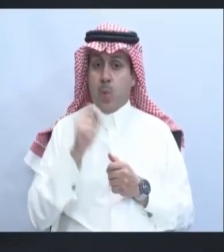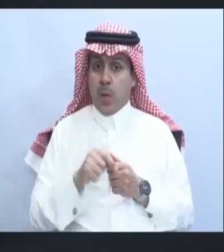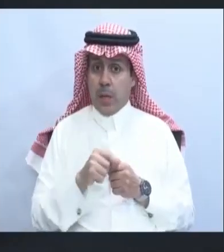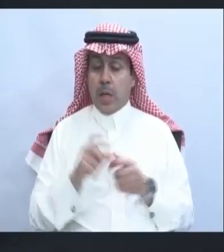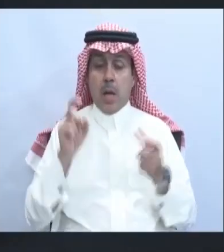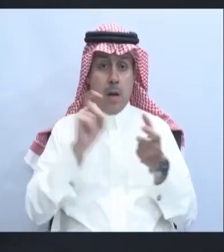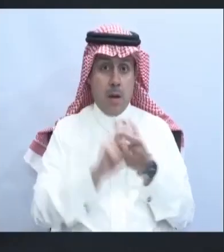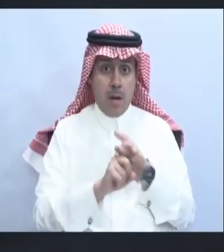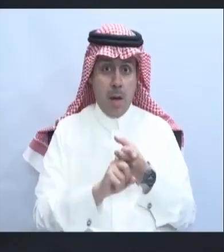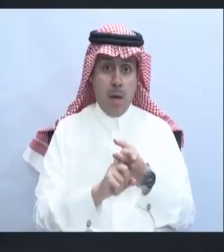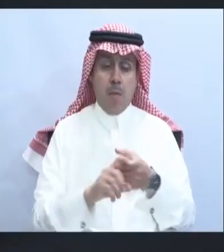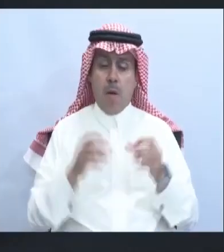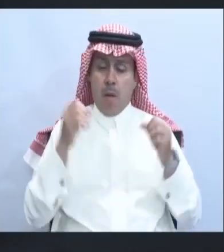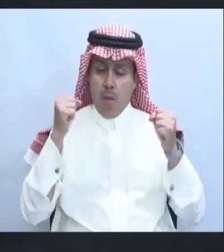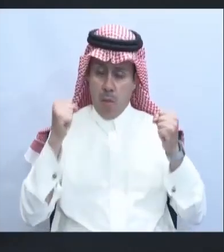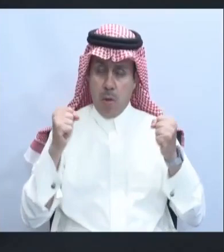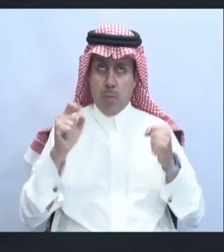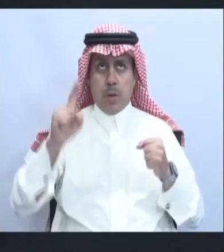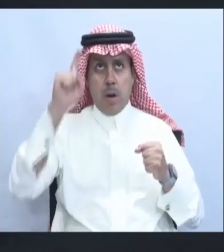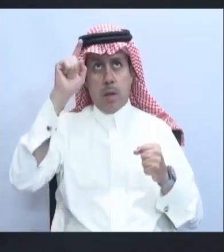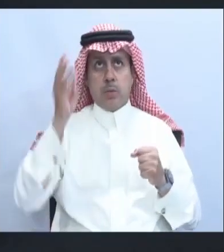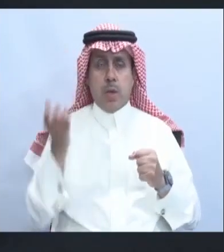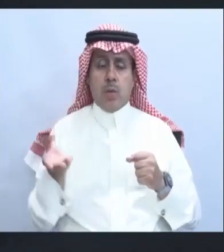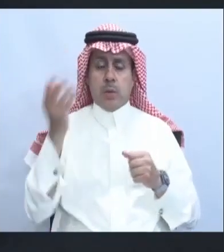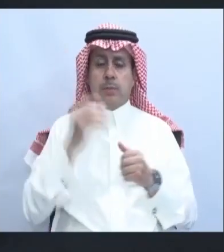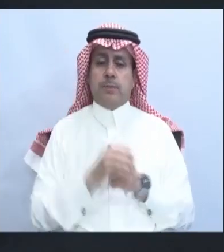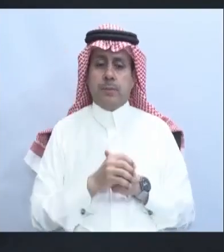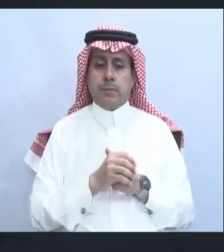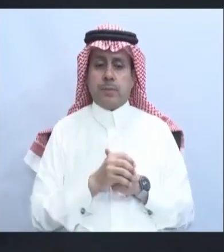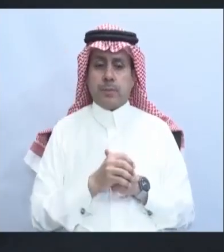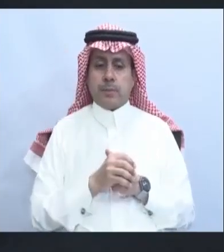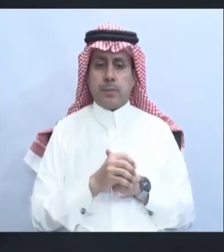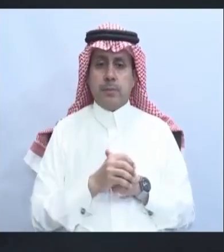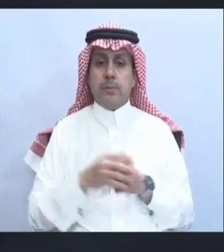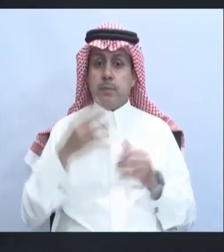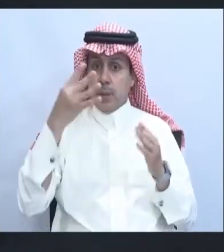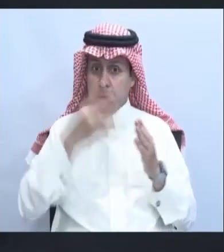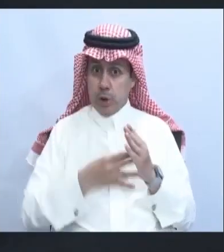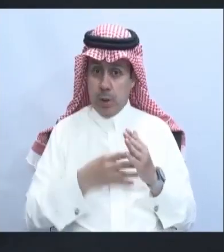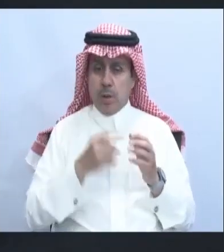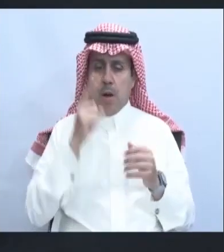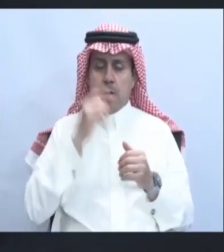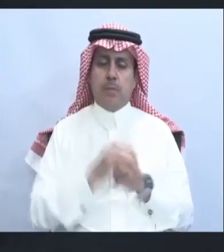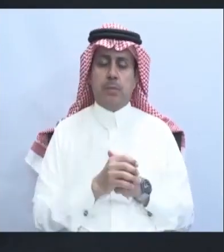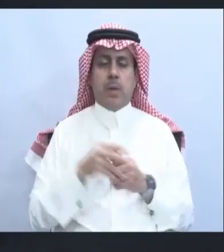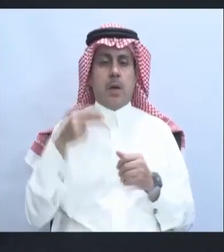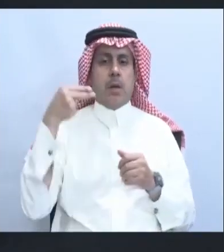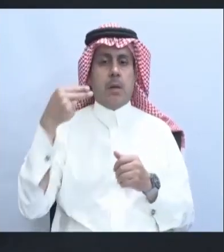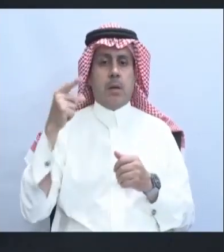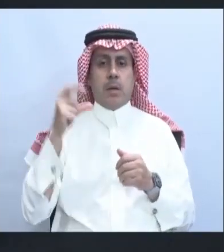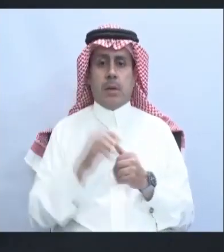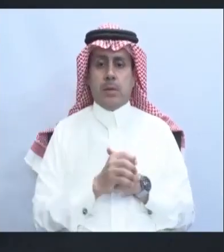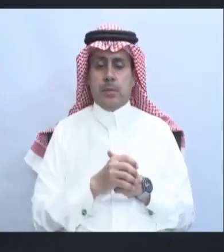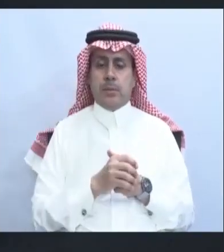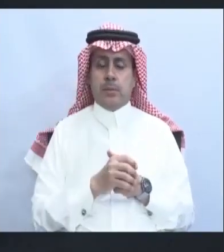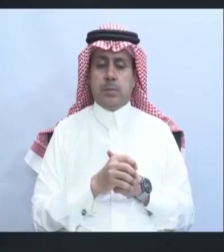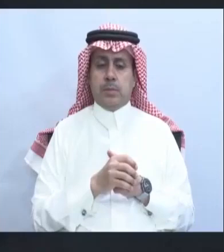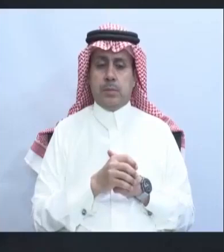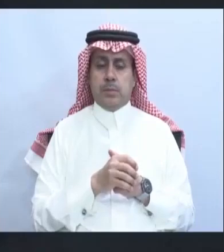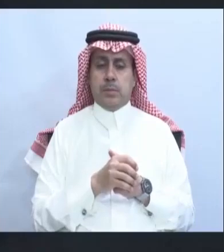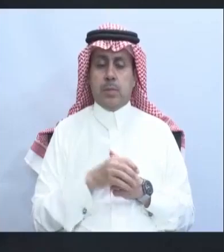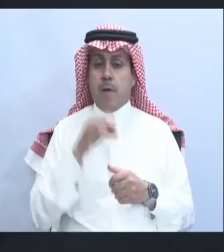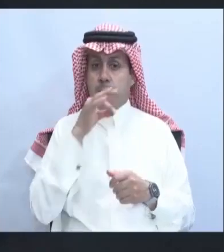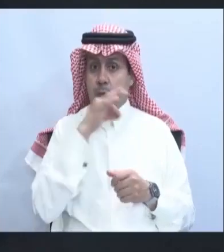النكاح امر عظيم عند الله جل وعلا لذلك شرع هذه العدد ايضا من الحكم ايها الطلاب